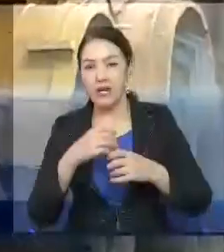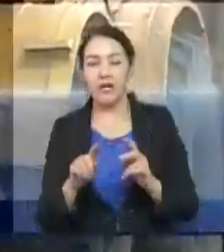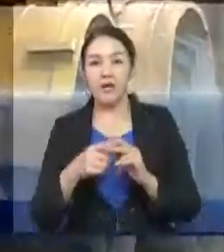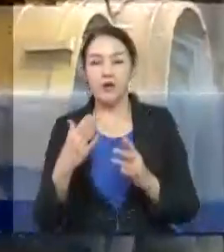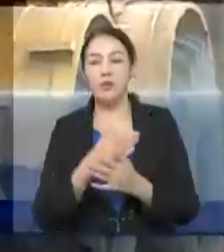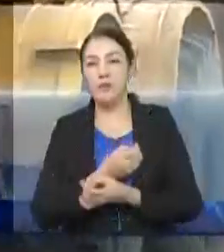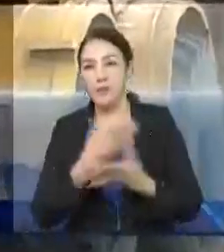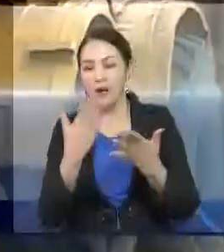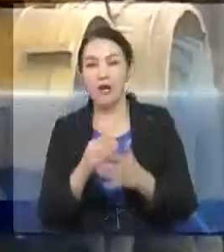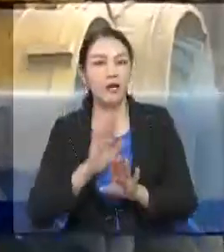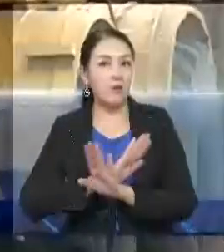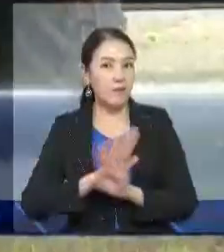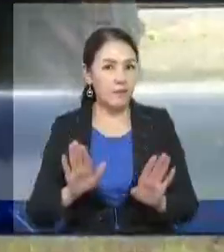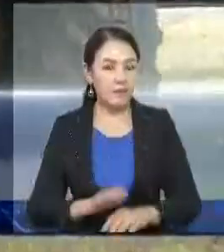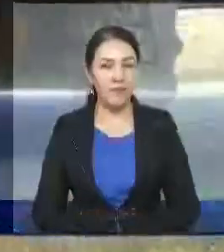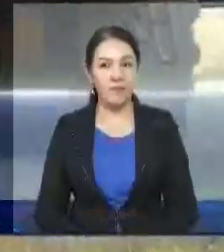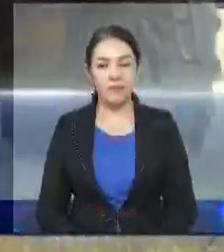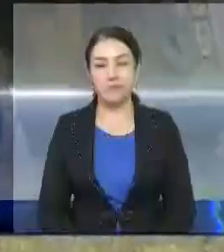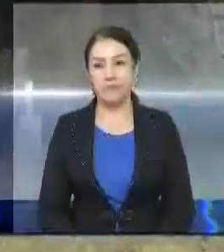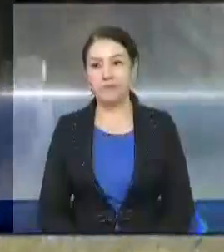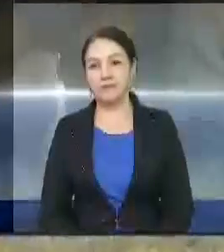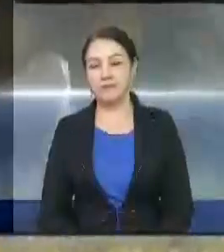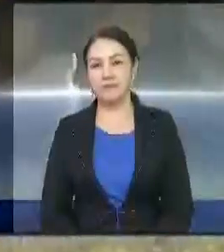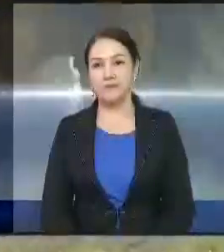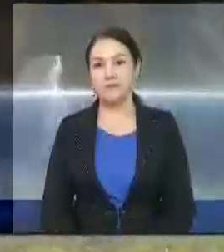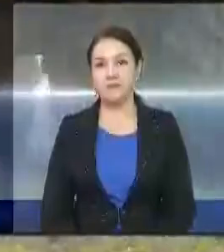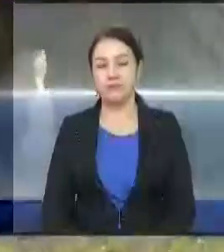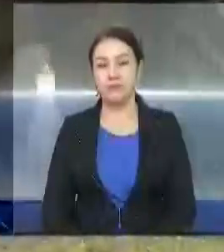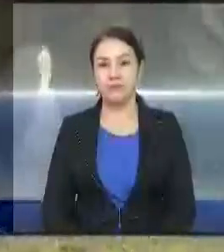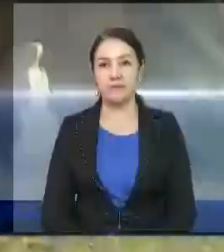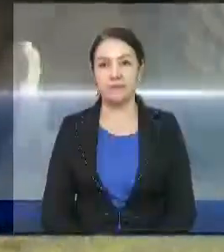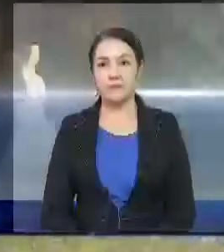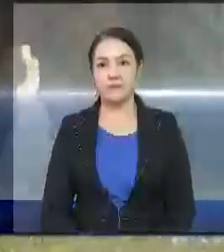сельскохозяйственных культур не допущено. Динара Абдуалиева, Самат Каликенов, телеканал «Актобе».